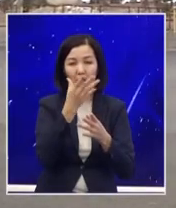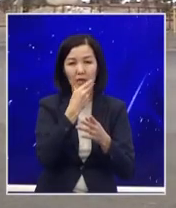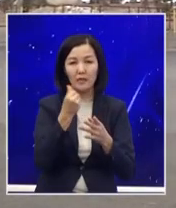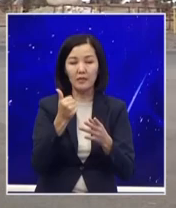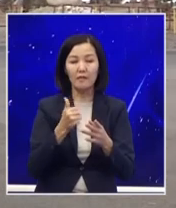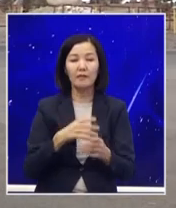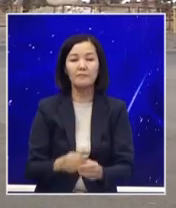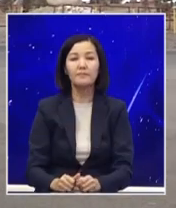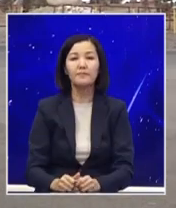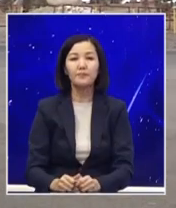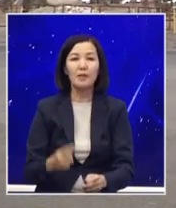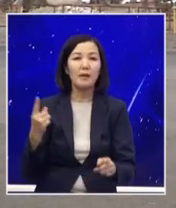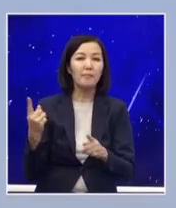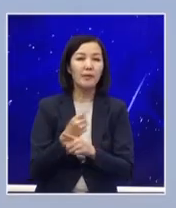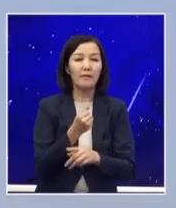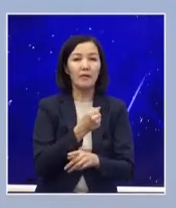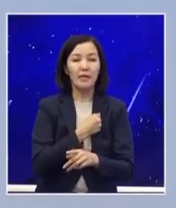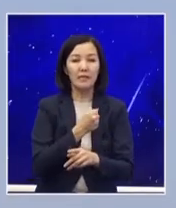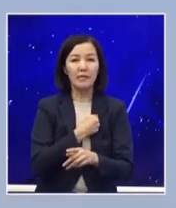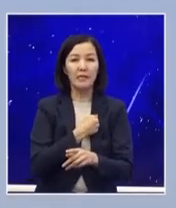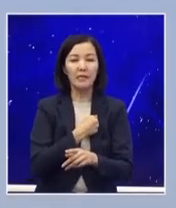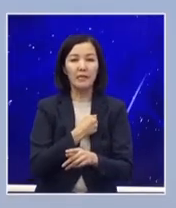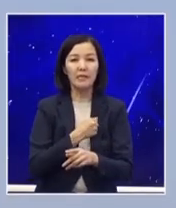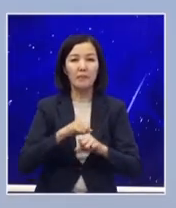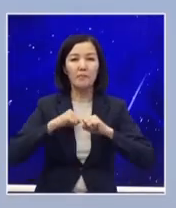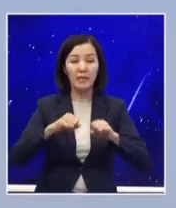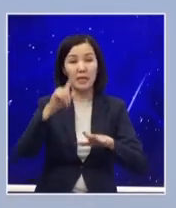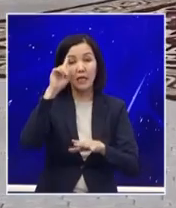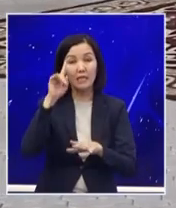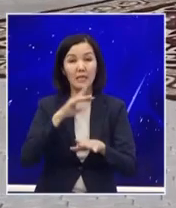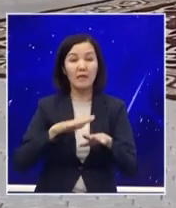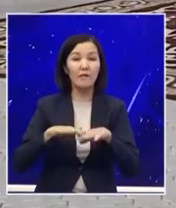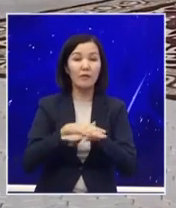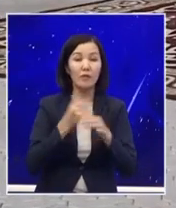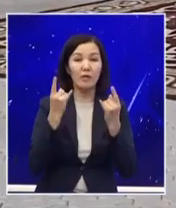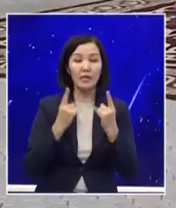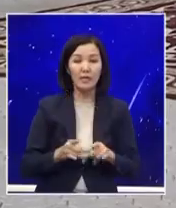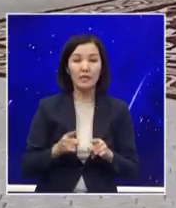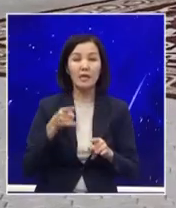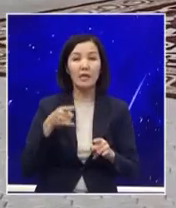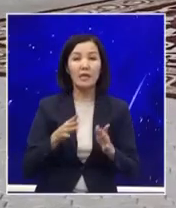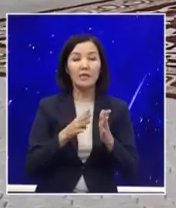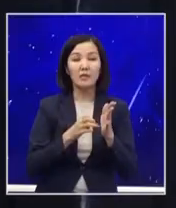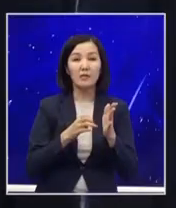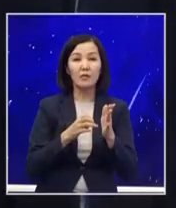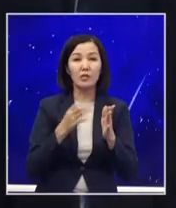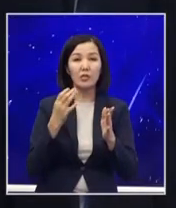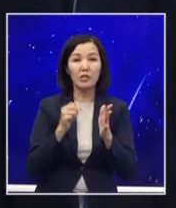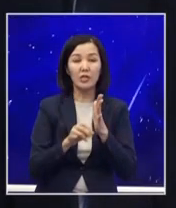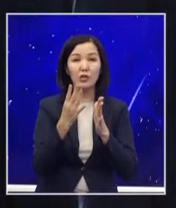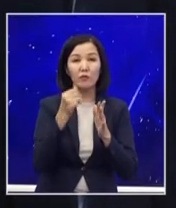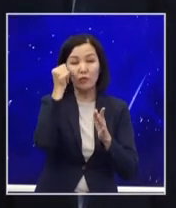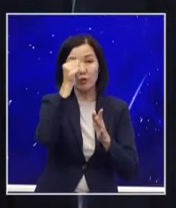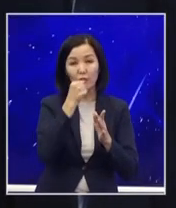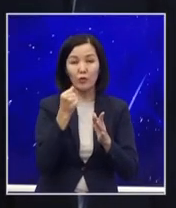Бурыбай Батыр – первоклассный полководец, гениальный стратег, батыр казахского народа. Родился в 1694 году. Годы жизни выпали